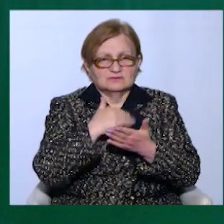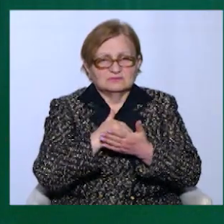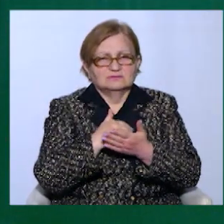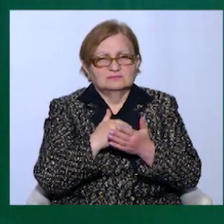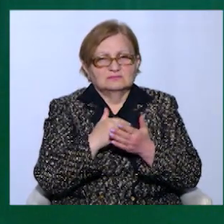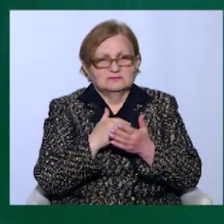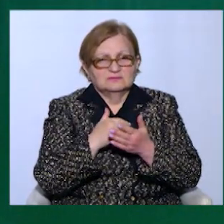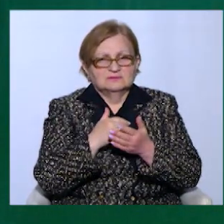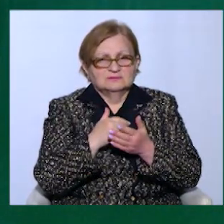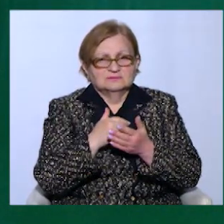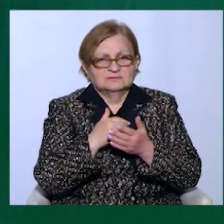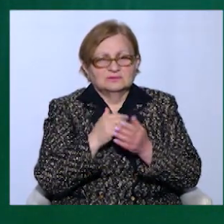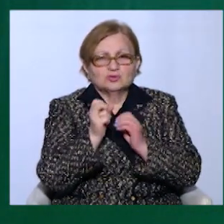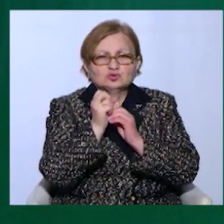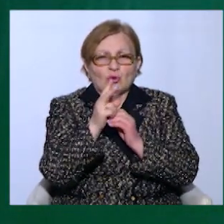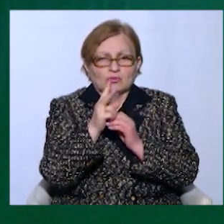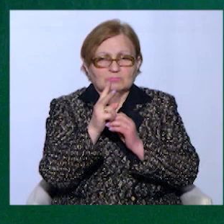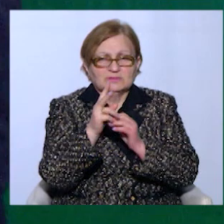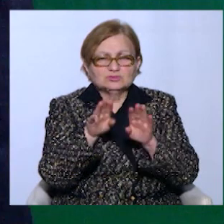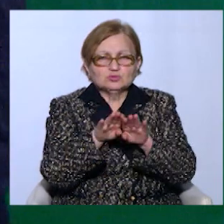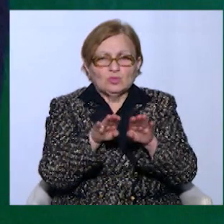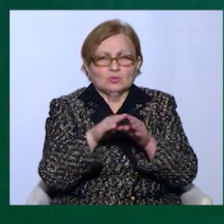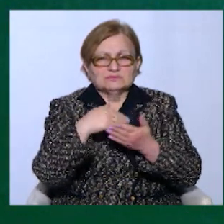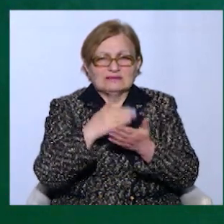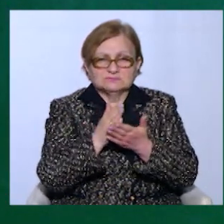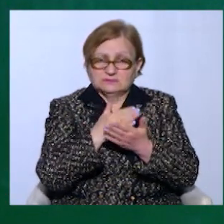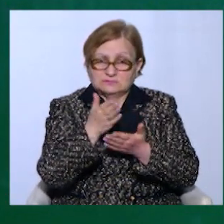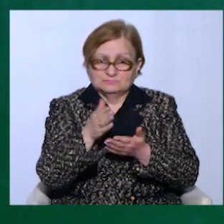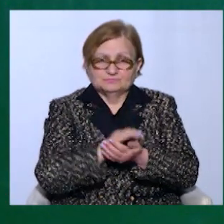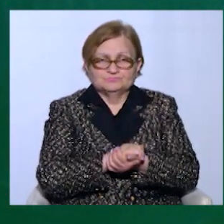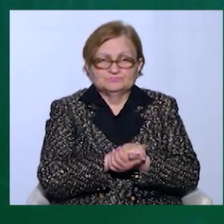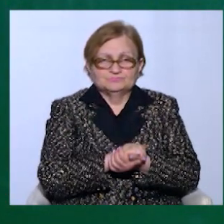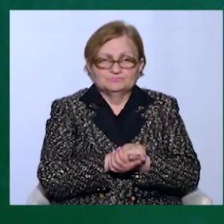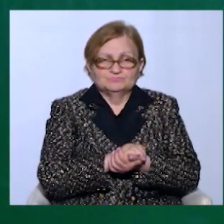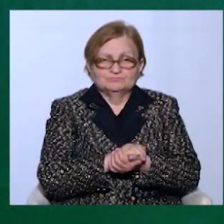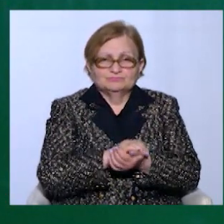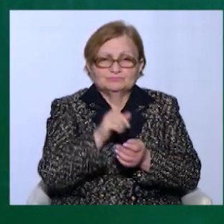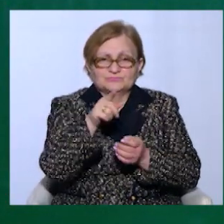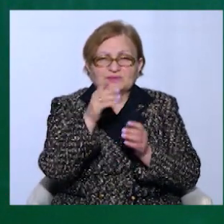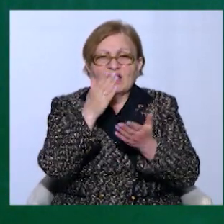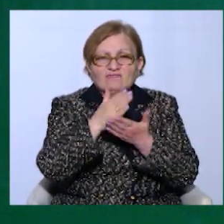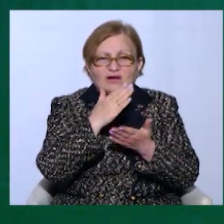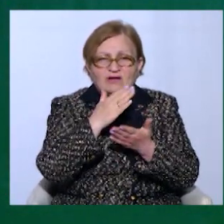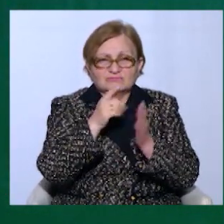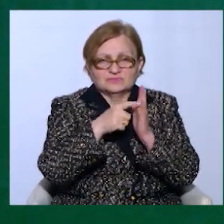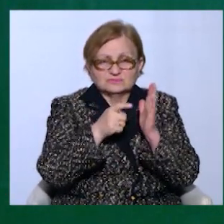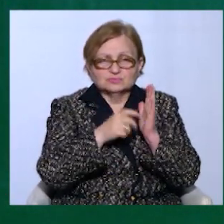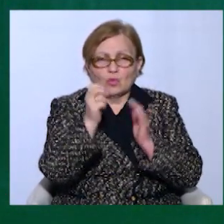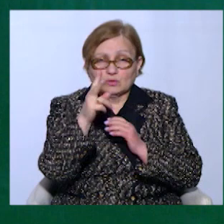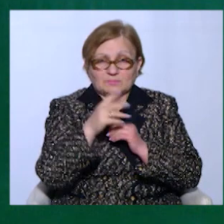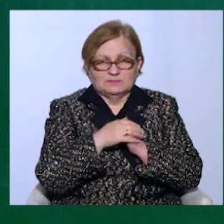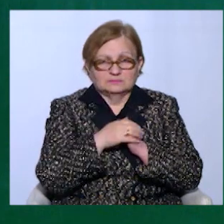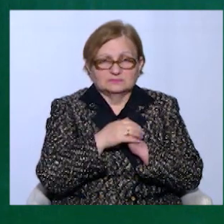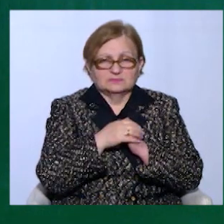8 9 10 12 ტოლ ნაწილად. აჰა, ესე იგი დაიყო 12 ტოლ ნაწილად. და